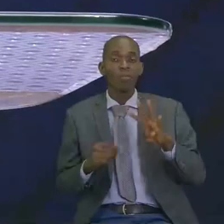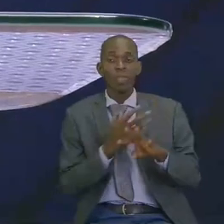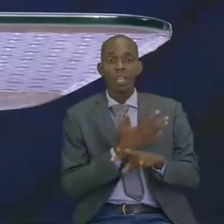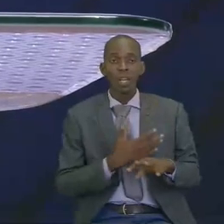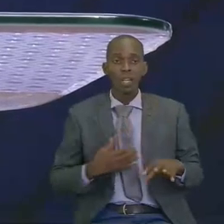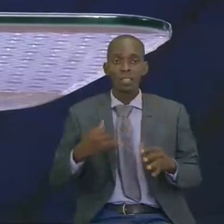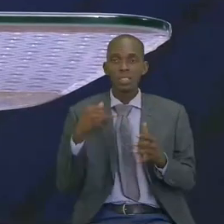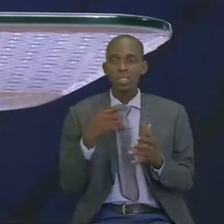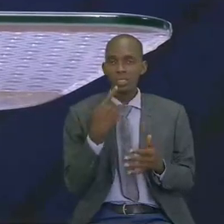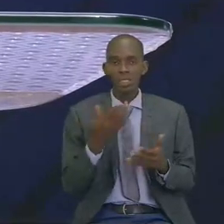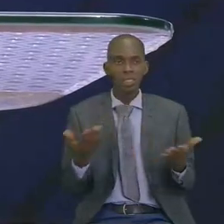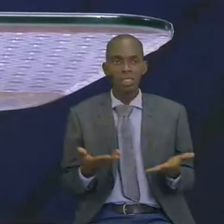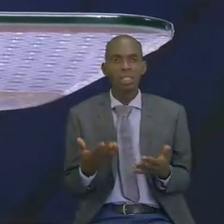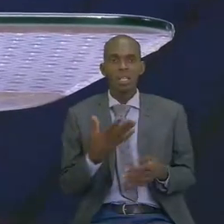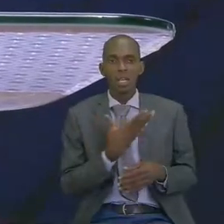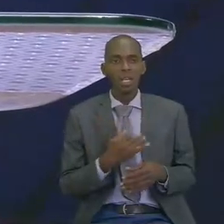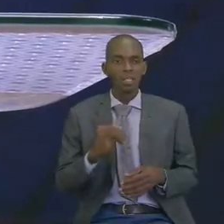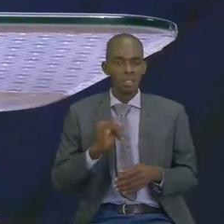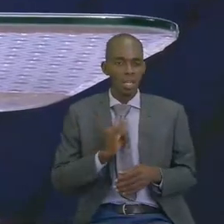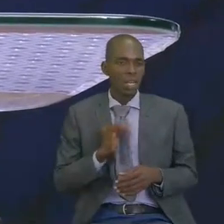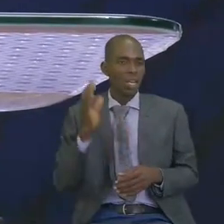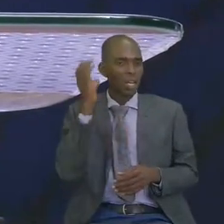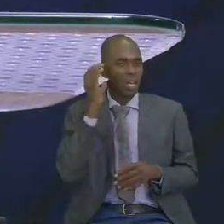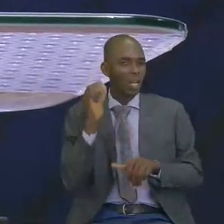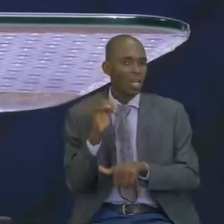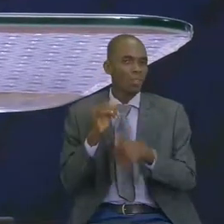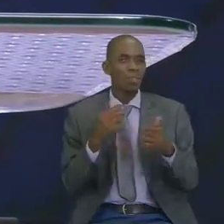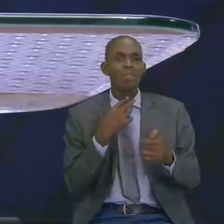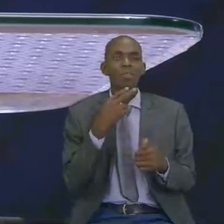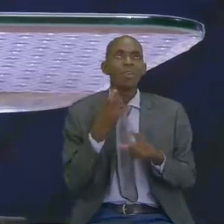Et j'entendis du ciel une autre voix qui disait,